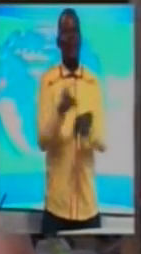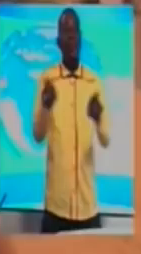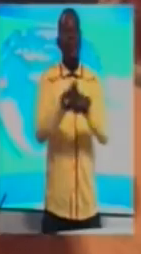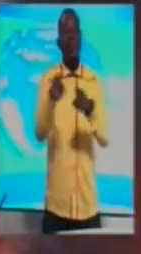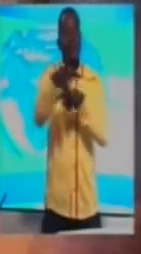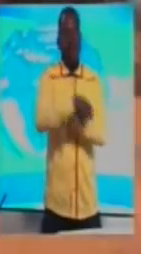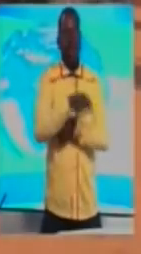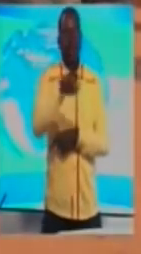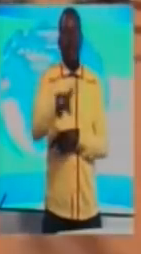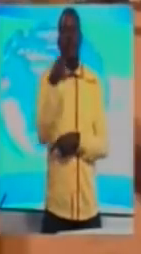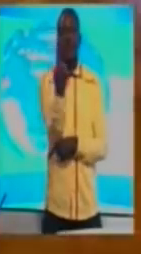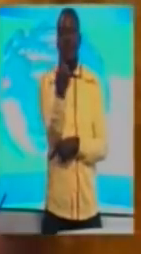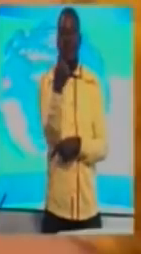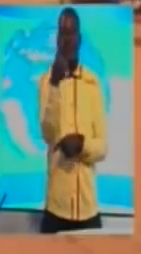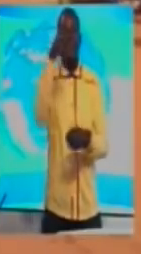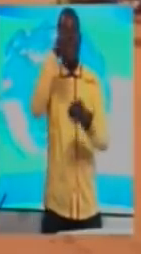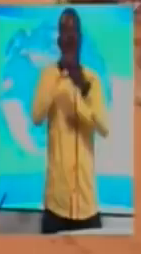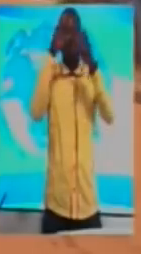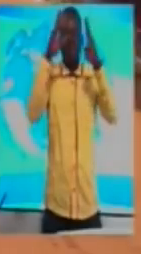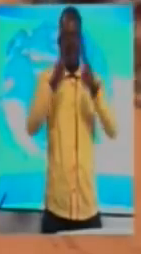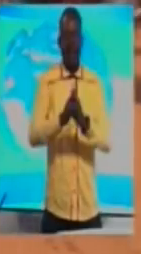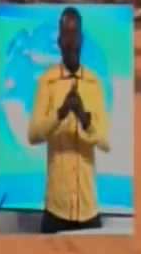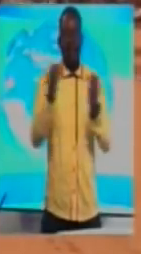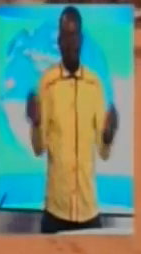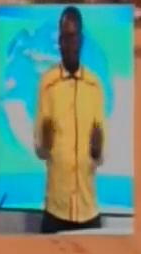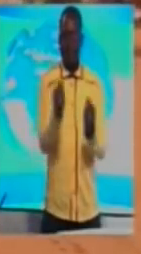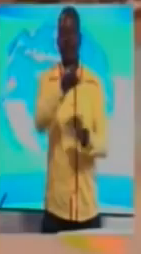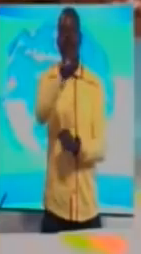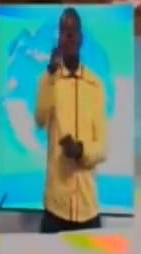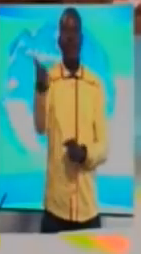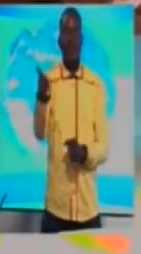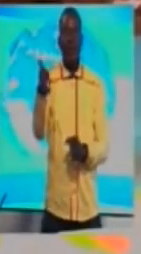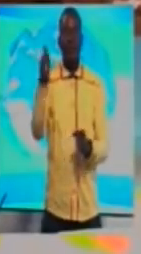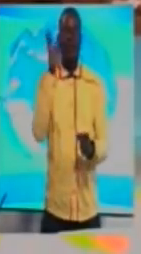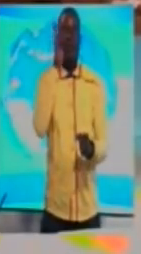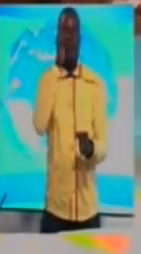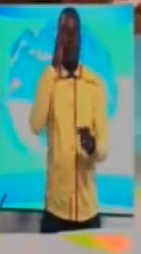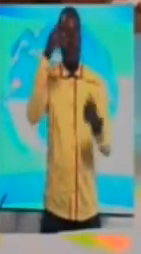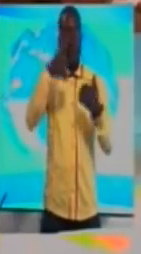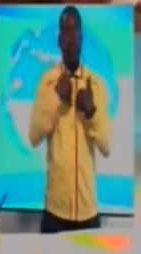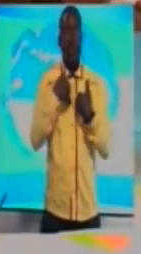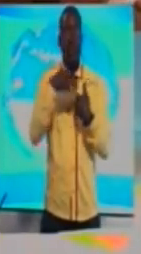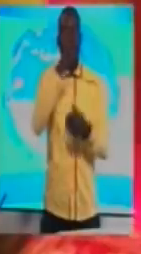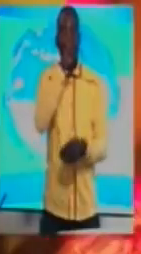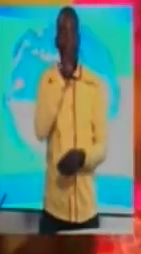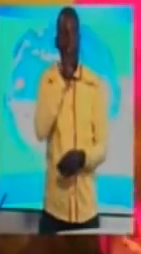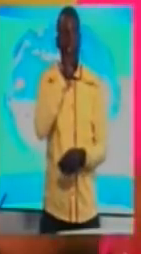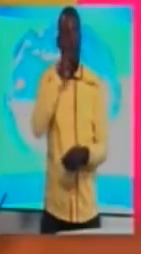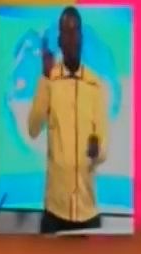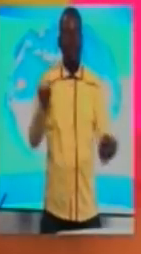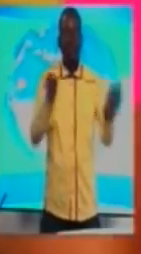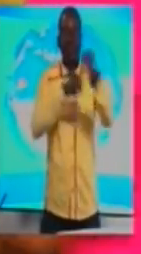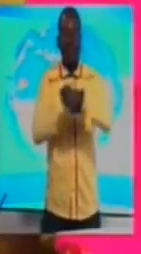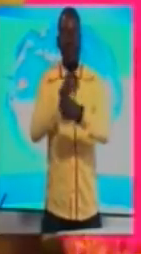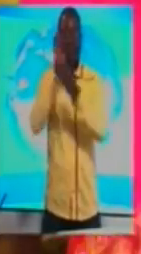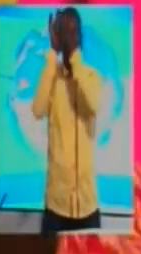31. Dans la ville de Dédougou, l'ambiance est tout autre. Les bars se ravitaillent en boissons. Dans les salons de